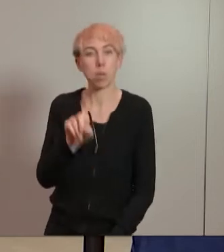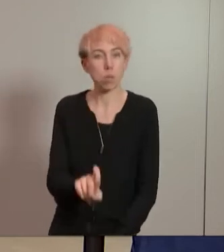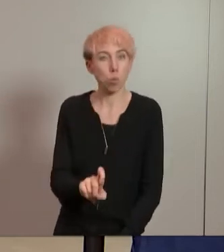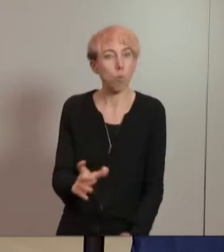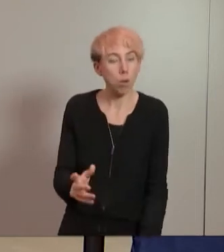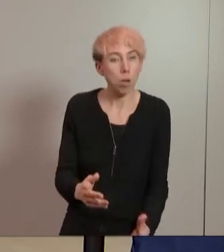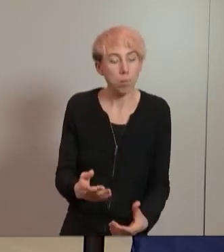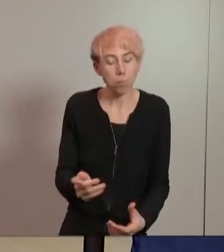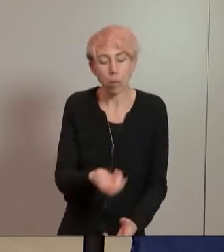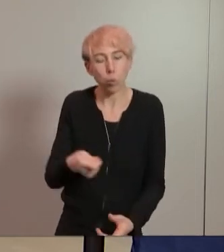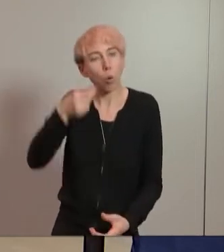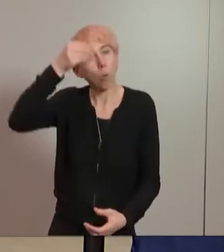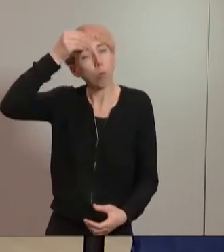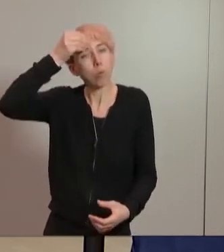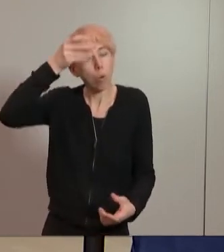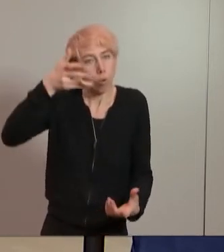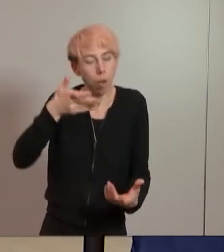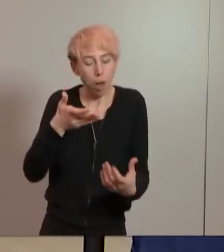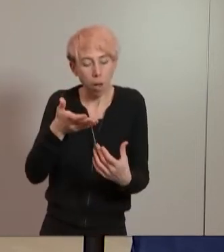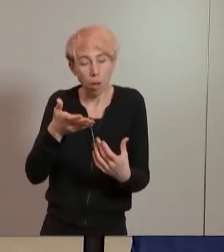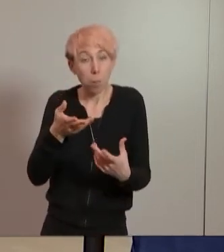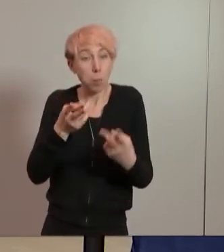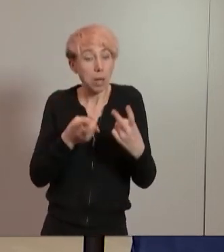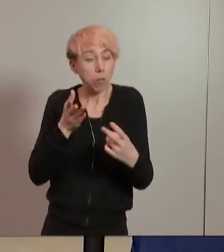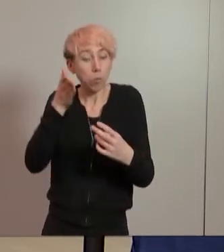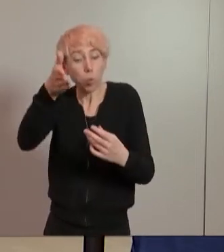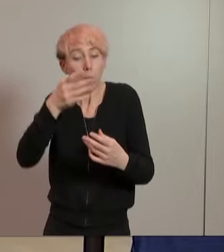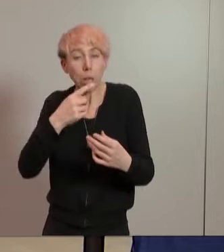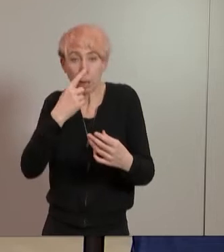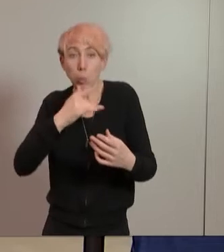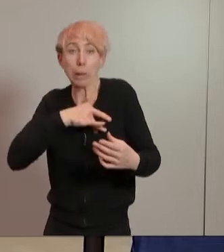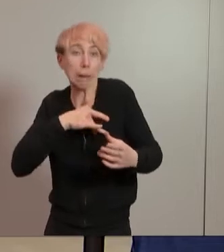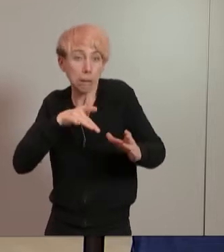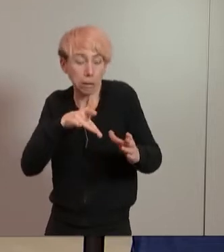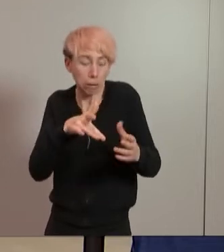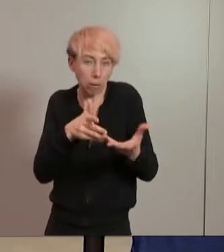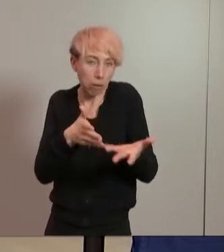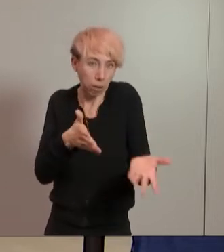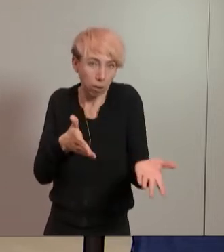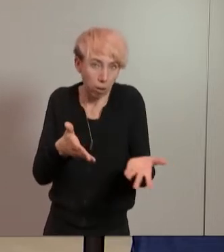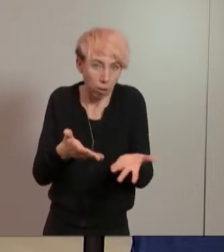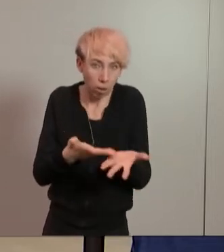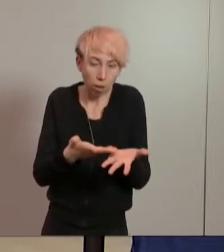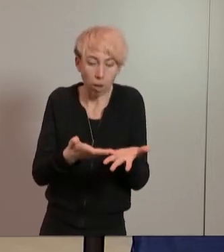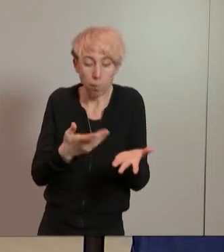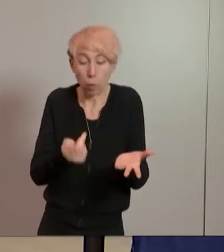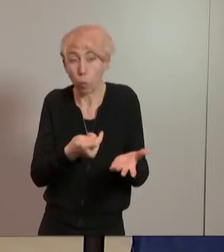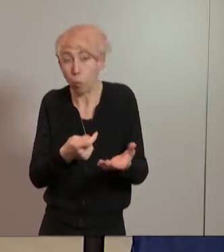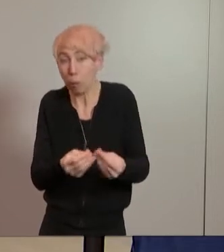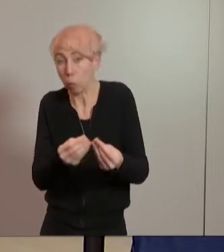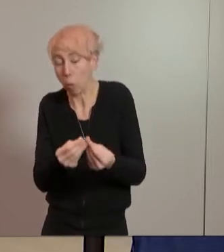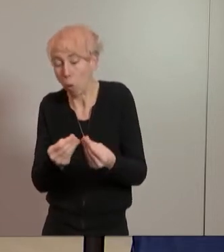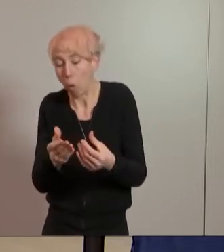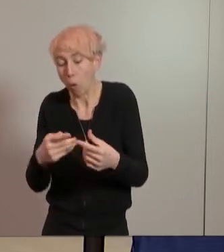en ayant bien sûr conscience que ces éventuelles recettes futures n'arriveraient malheureusement que dans le mandat suivant, et